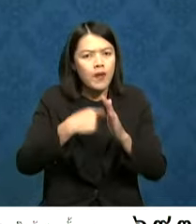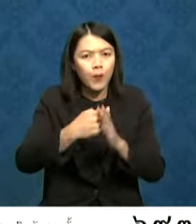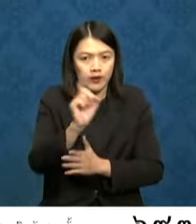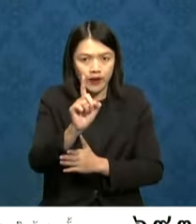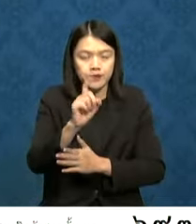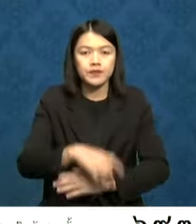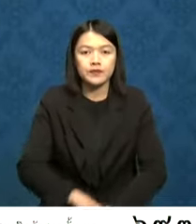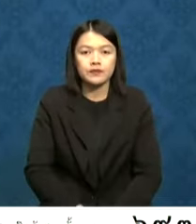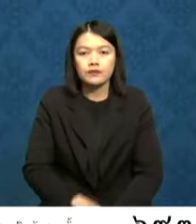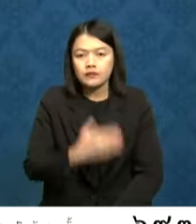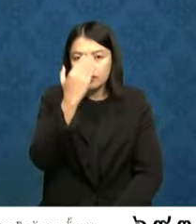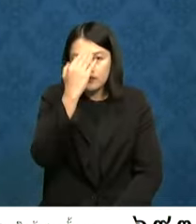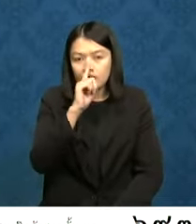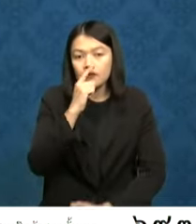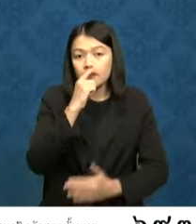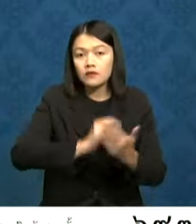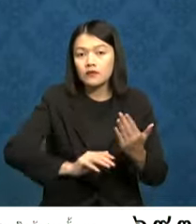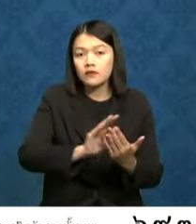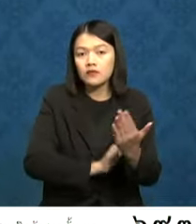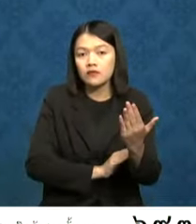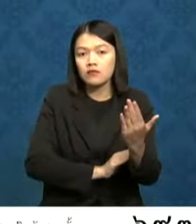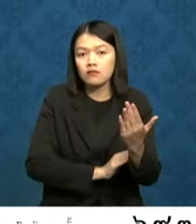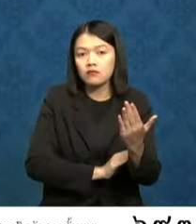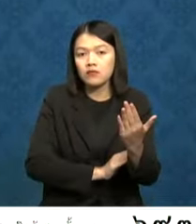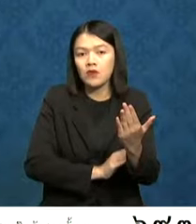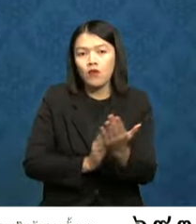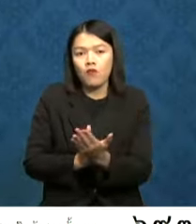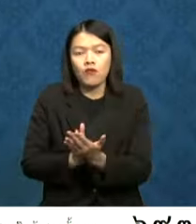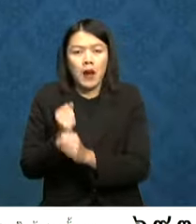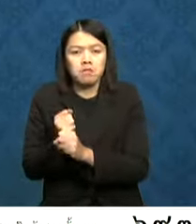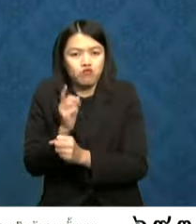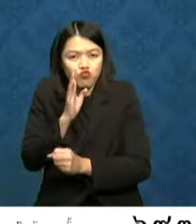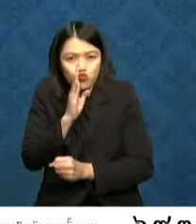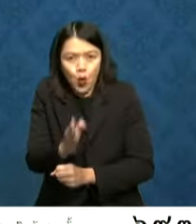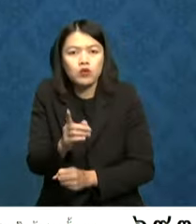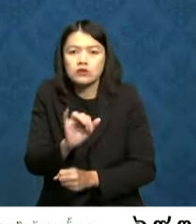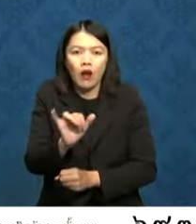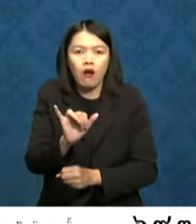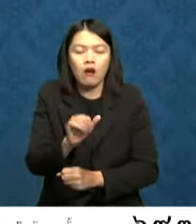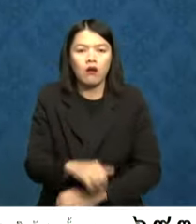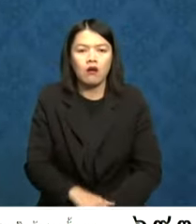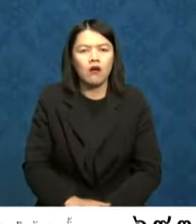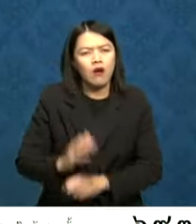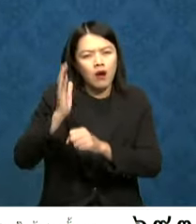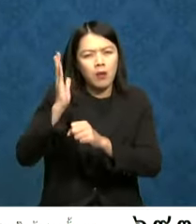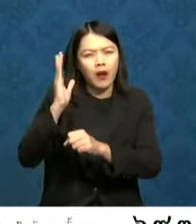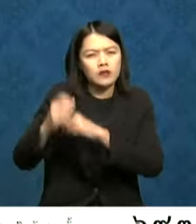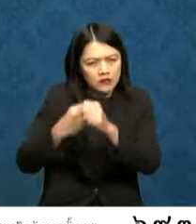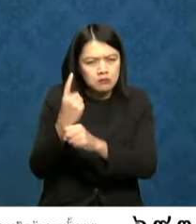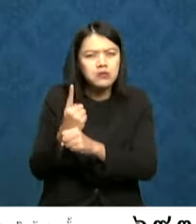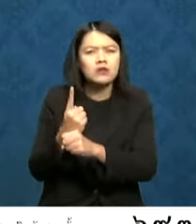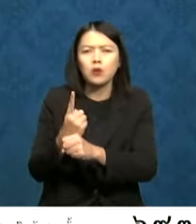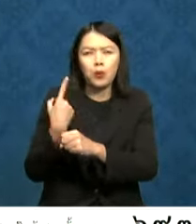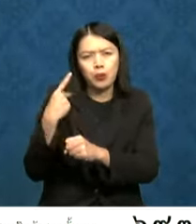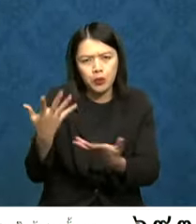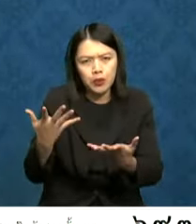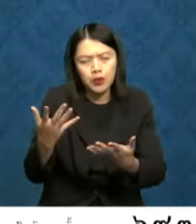ใดเป็นเพราะประเทศของเรายังไม่ได้อยู่ในระบบนิติรัฐใช่หรือไม่มาสู่การอภิปราย 1ปีที่ศูนยเปล่าอันเนื่องมา